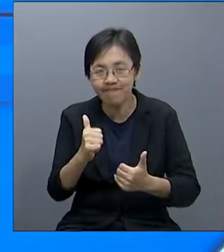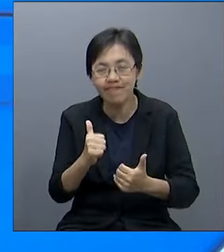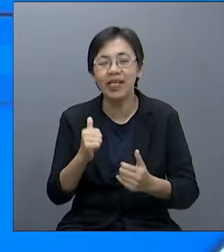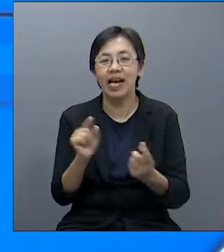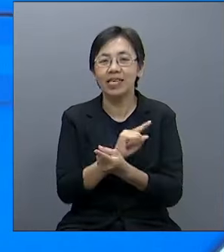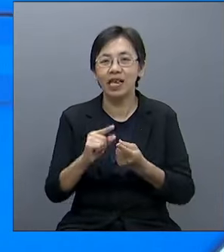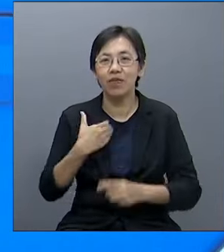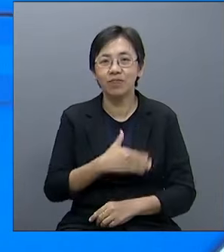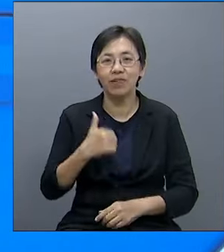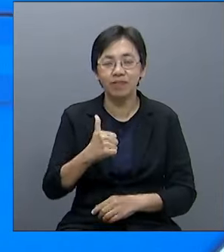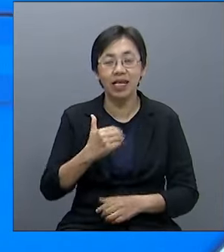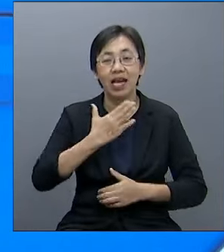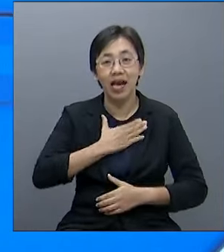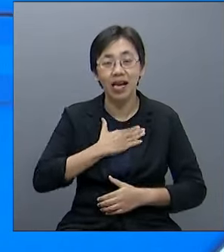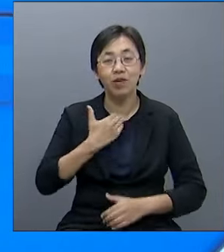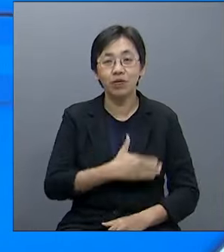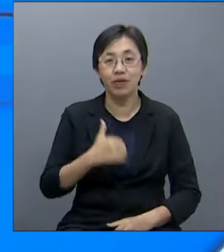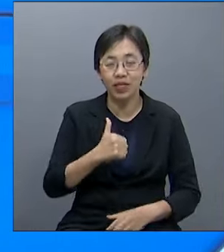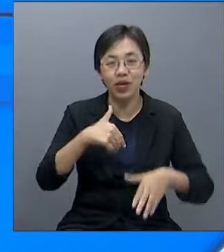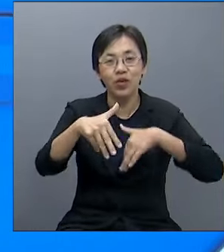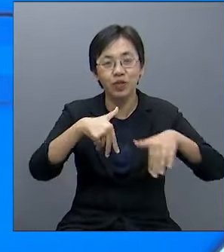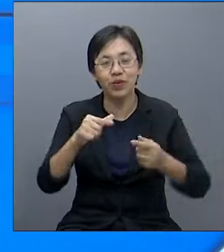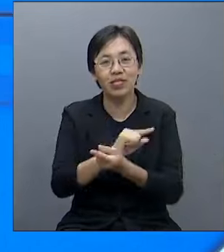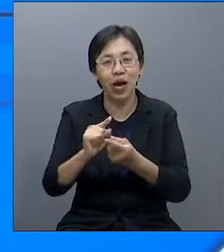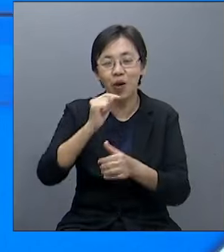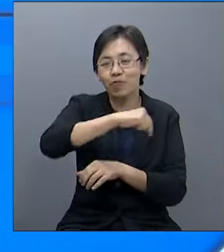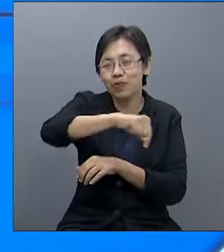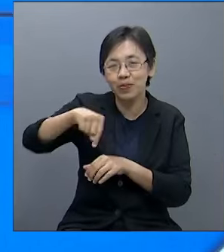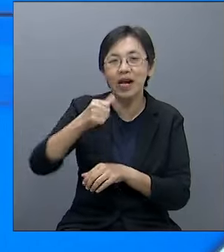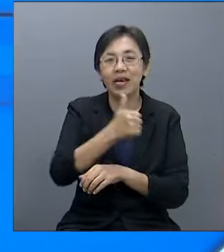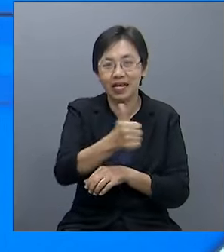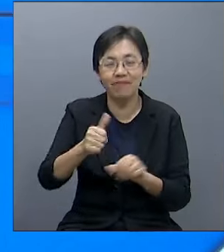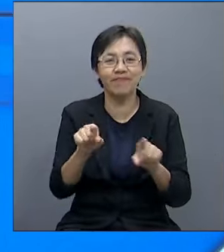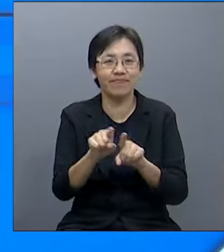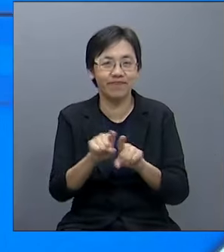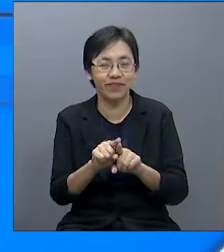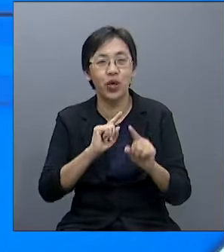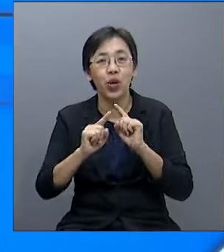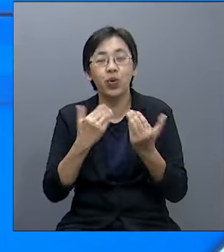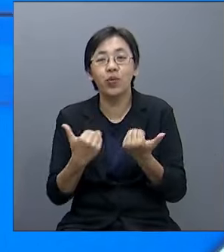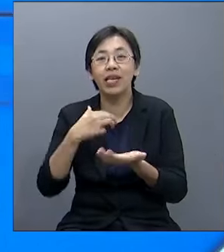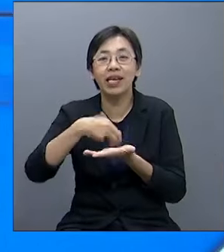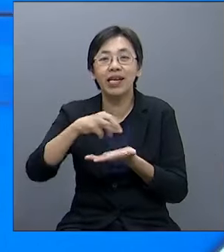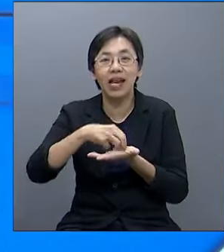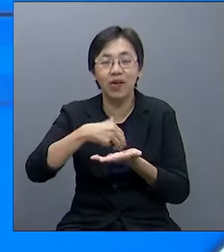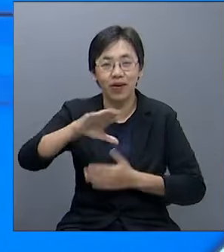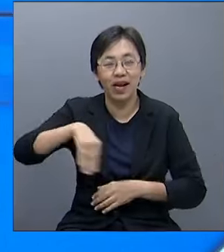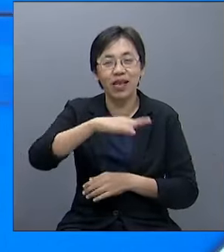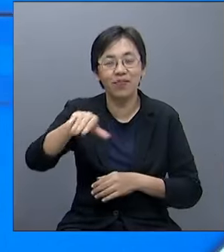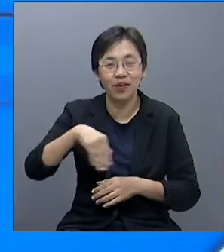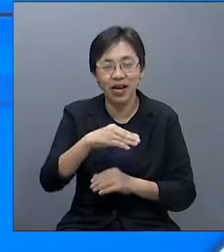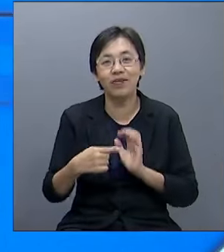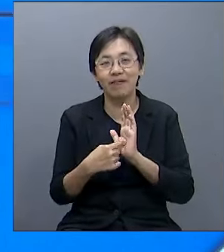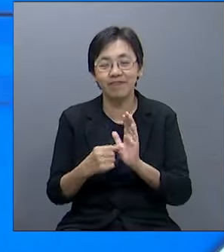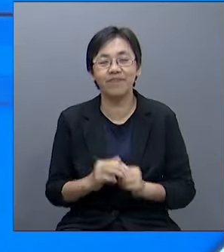ใช่แค่เฉพาะตนเองแต่ยังนำมาสู่ชุมชนแล้วก็สังคมรอบข้างได้อีกด้วยค่ะนี่คือในช่วงของคุยกันวันใหม่เช้านี้ที่นำมาฝากคุณผู้ชมกันนะคะจ